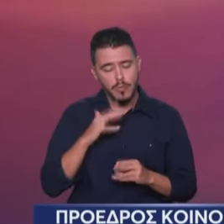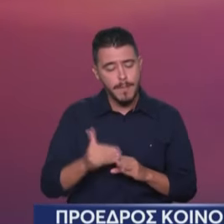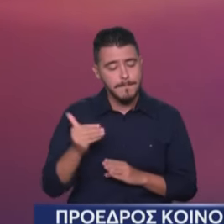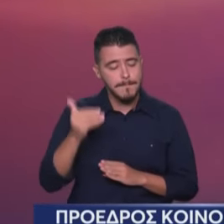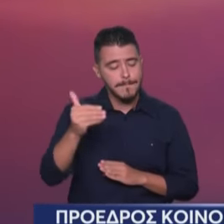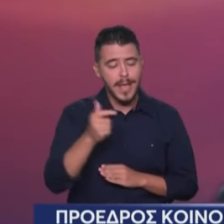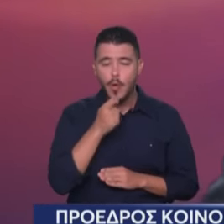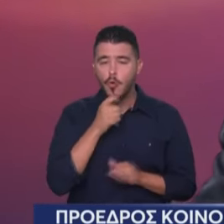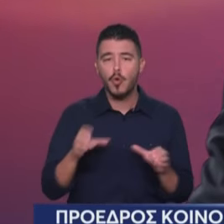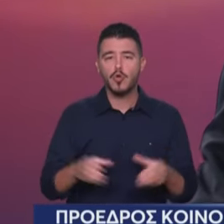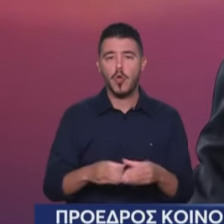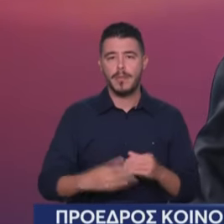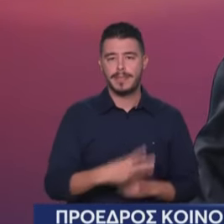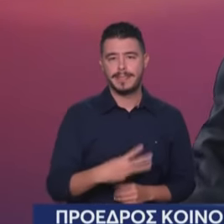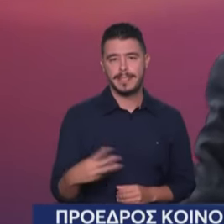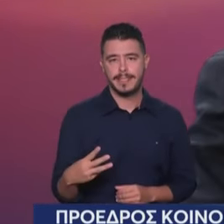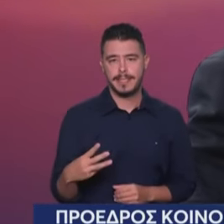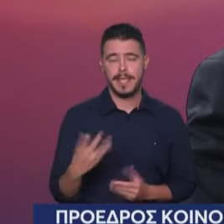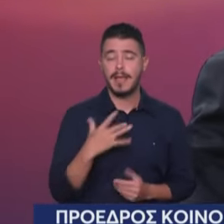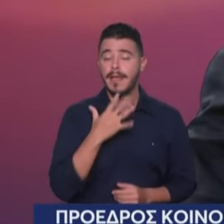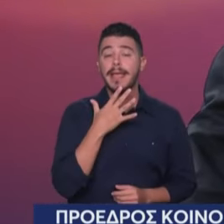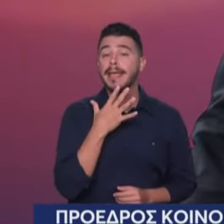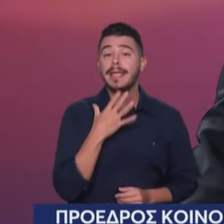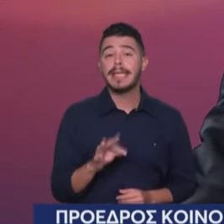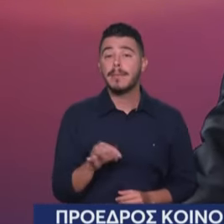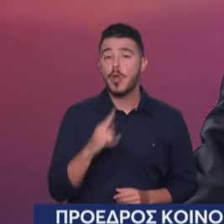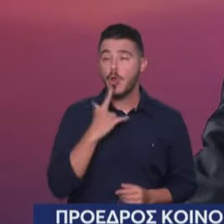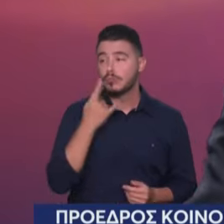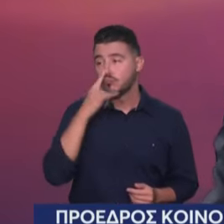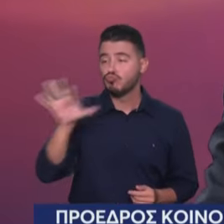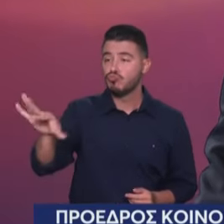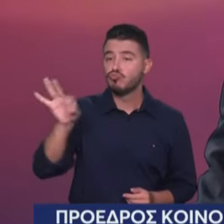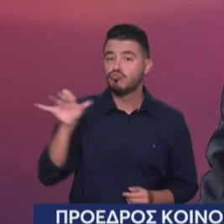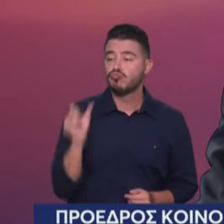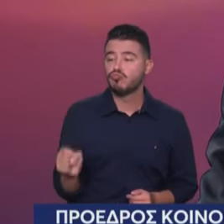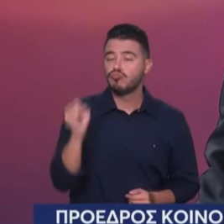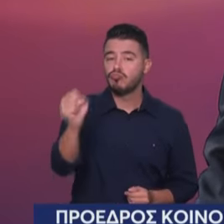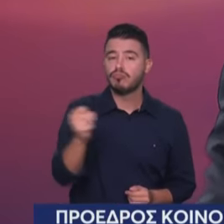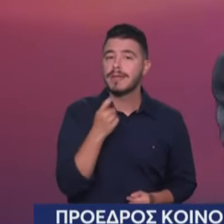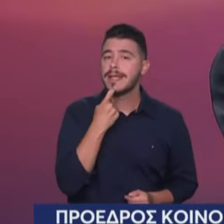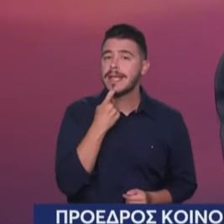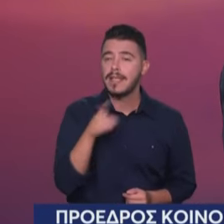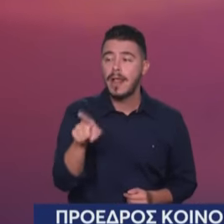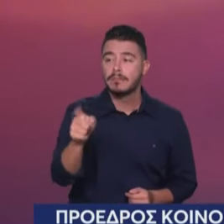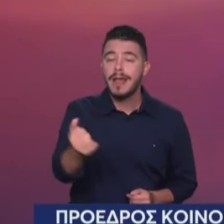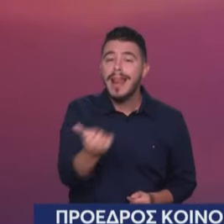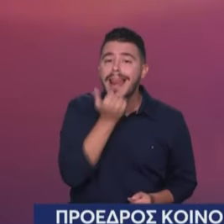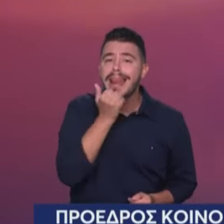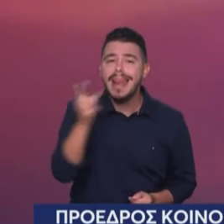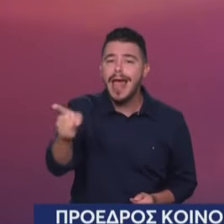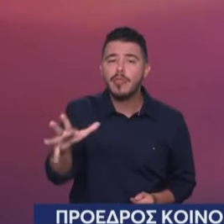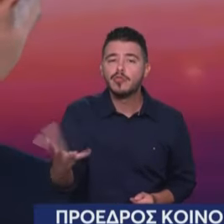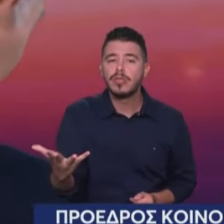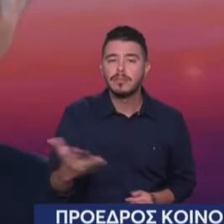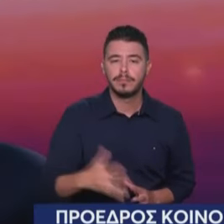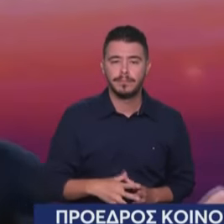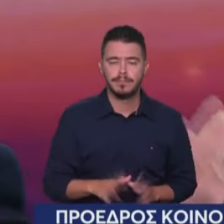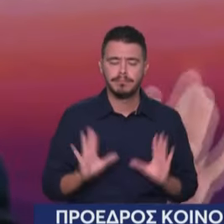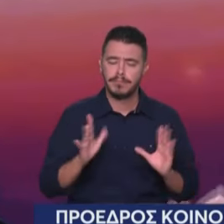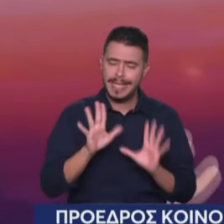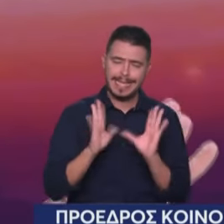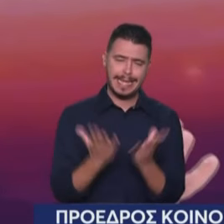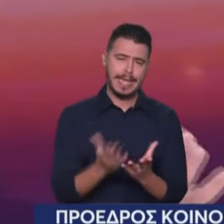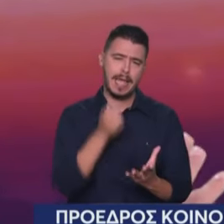γιατί εσείς. Κάνατε λάθος επιλέγοντας τον Κασελάκη, αν κάνατε λάθος, και πώς δεν θα το ξανακάνετε. Δηλαδή, μιλώ για το